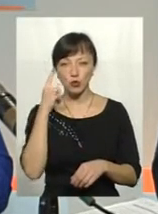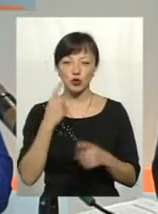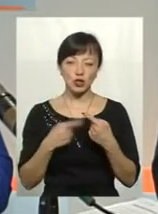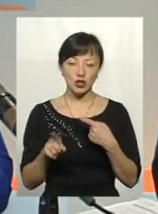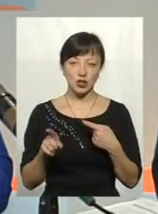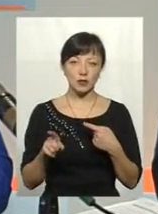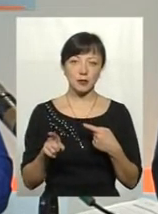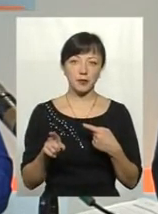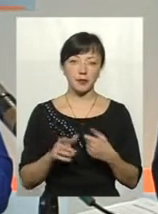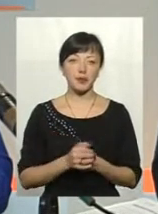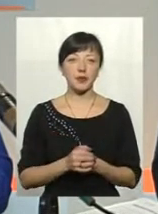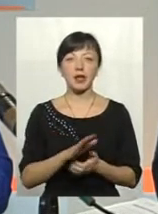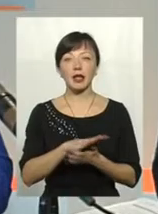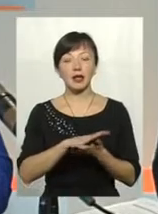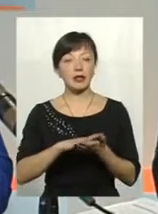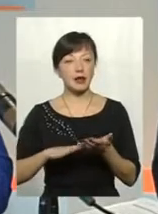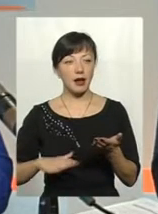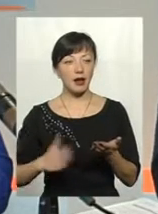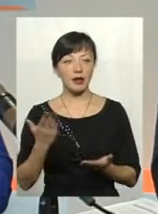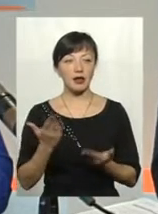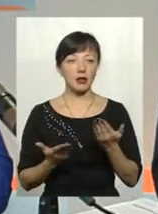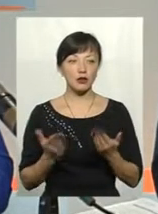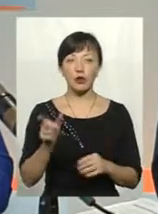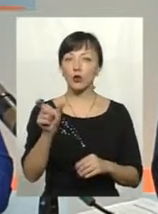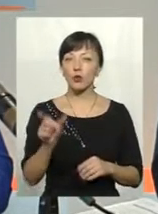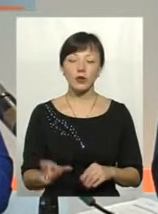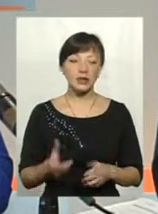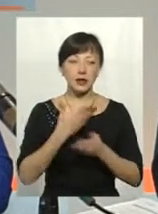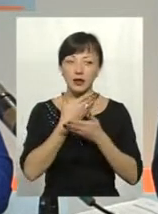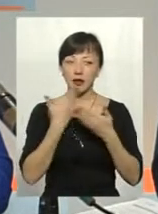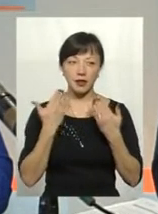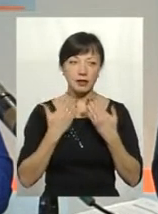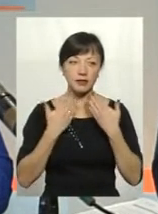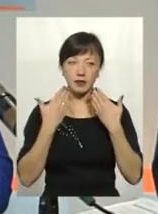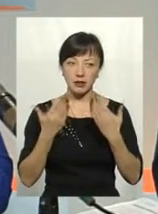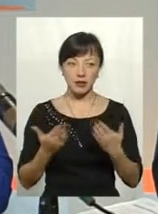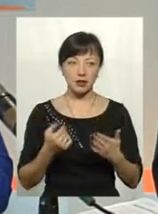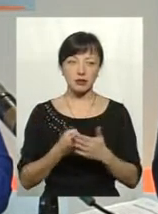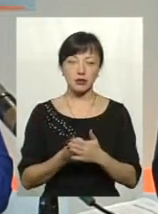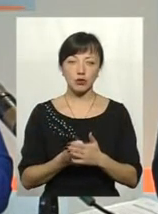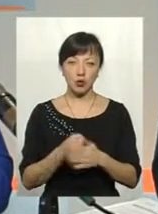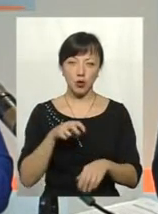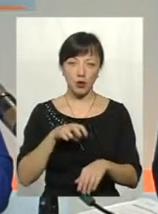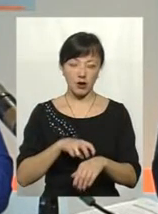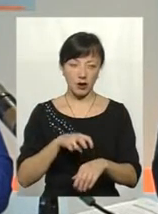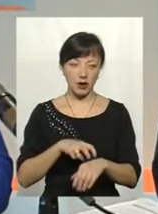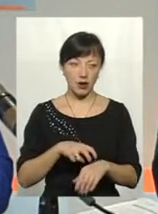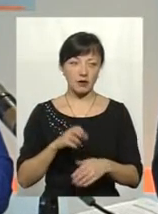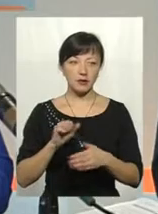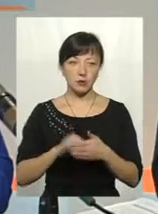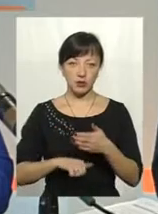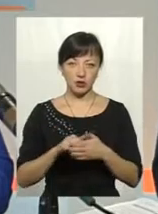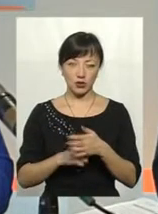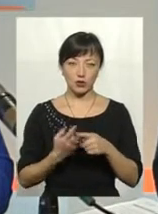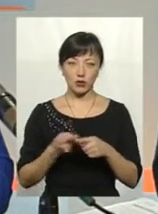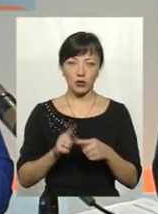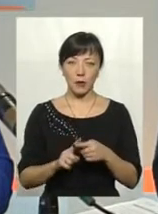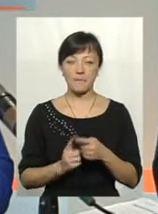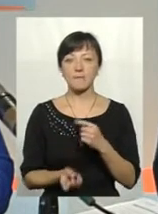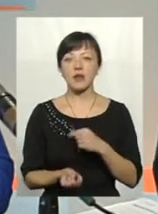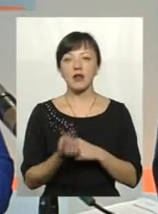інше. Далі, якщо пацієнт не звертається до медичних працівників з приводу цього,